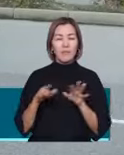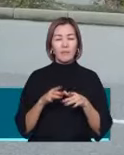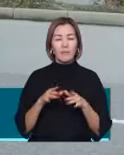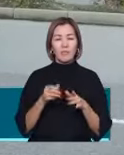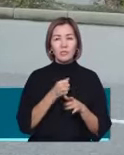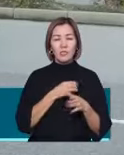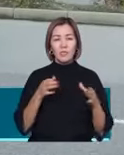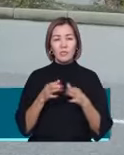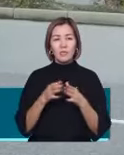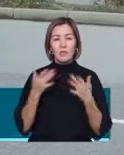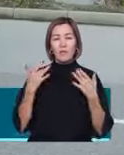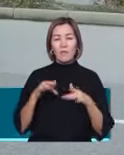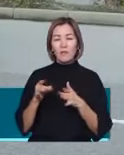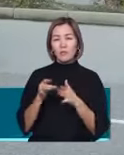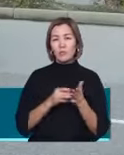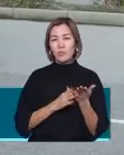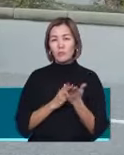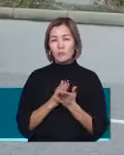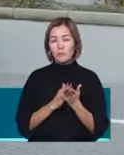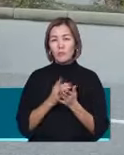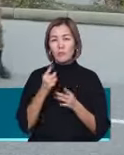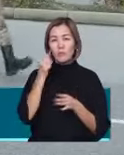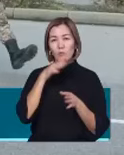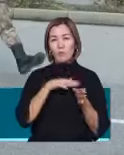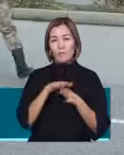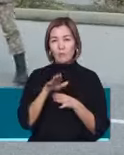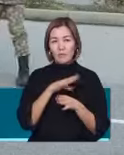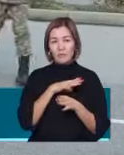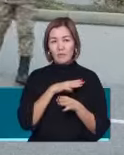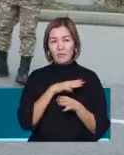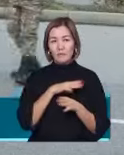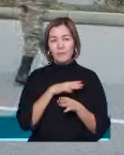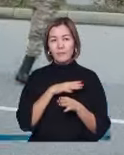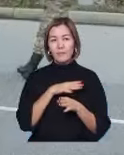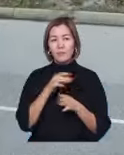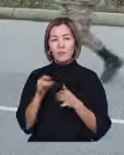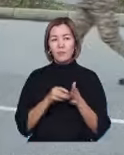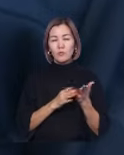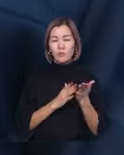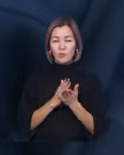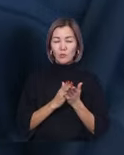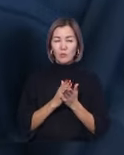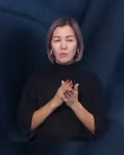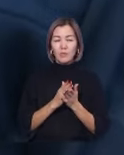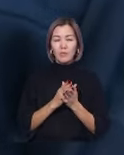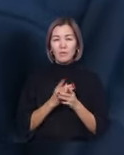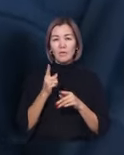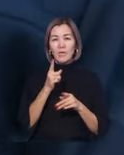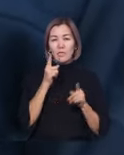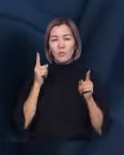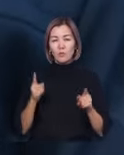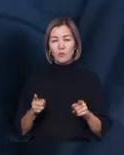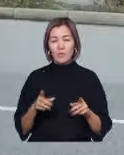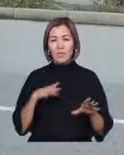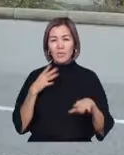части. Это увольнение солдат срочной службы, которые выслужили положенный срок воинской службы, срочной воинской службы. На протяжении года